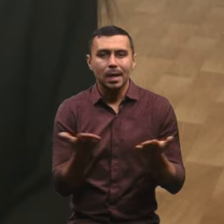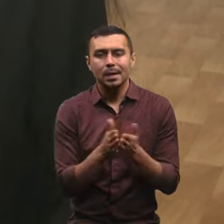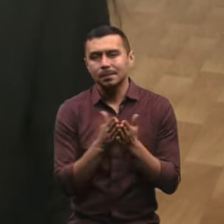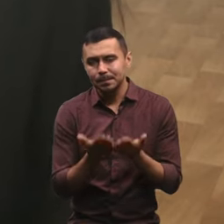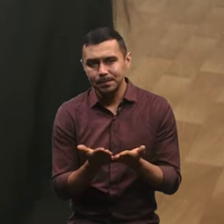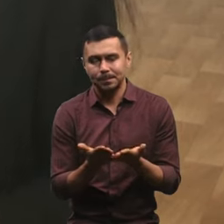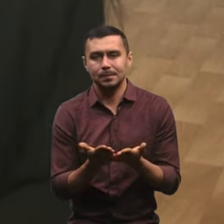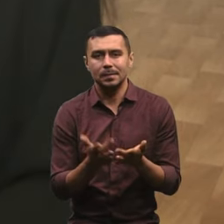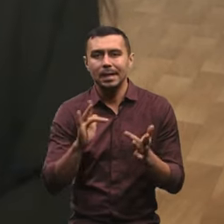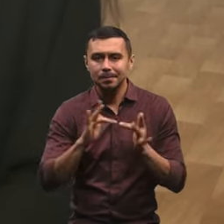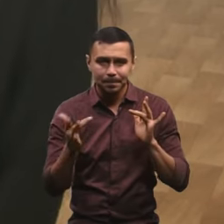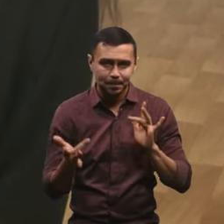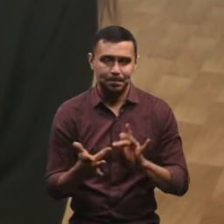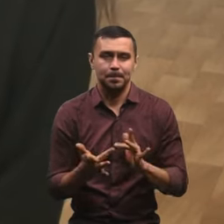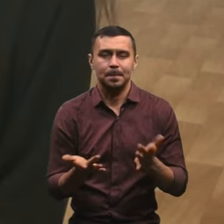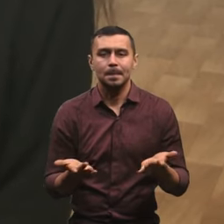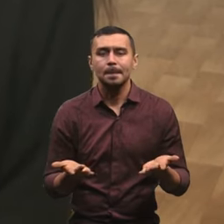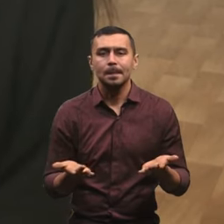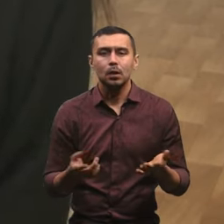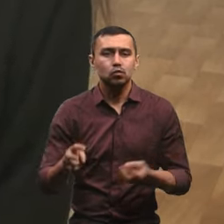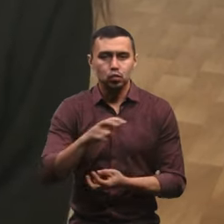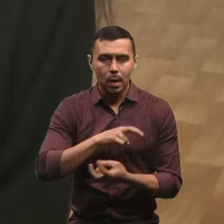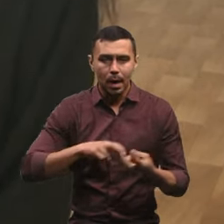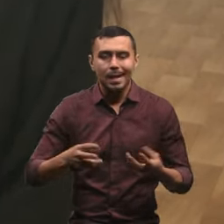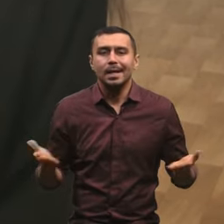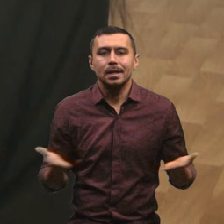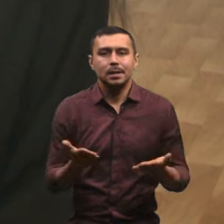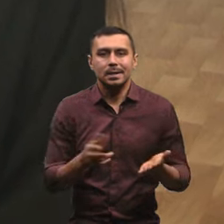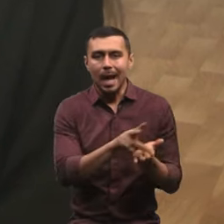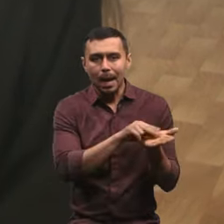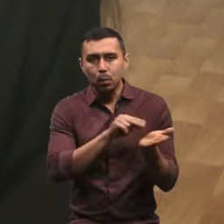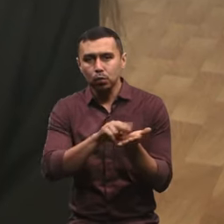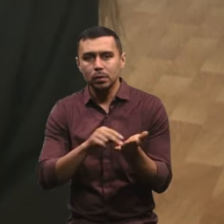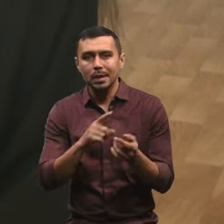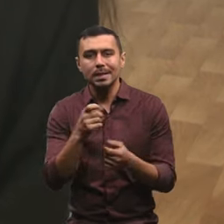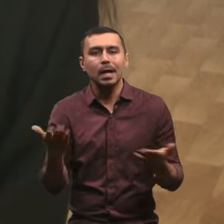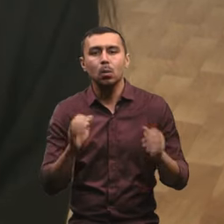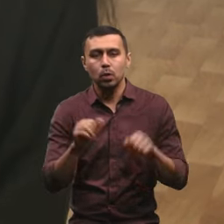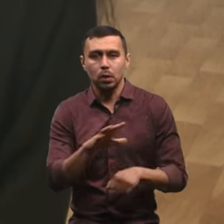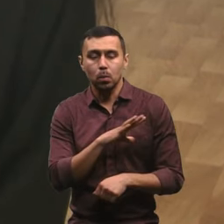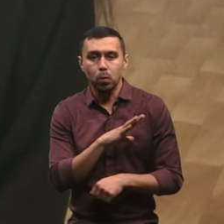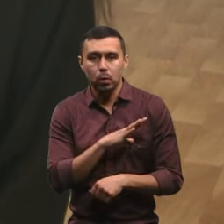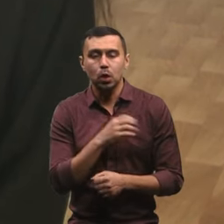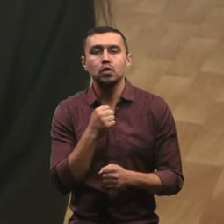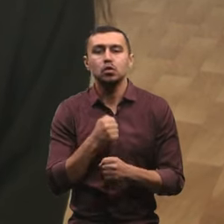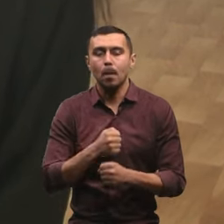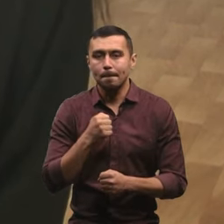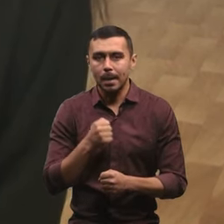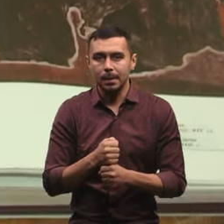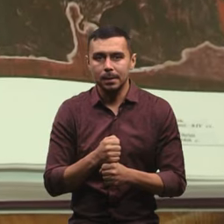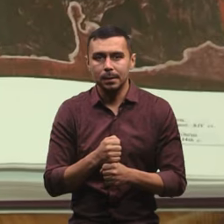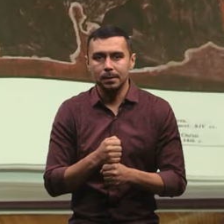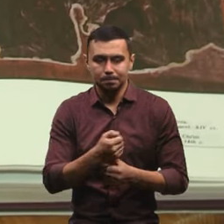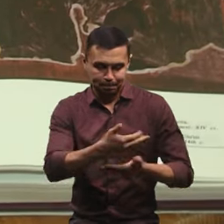і Google, і книжки, відшукувати якісь репродукції, з яких можна було би зробити